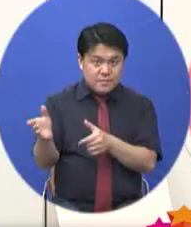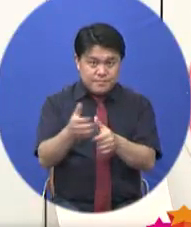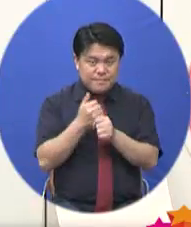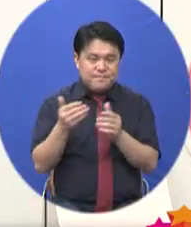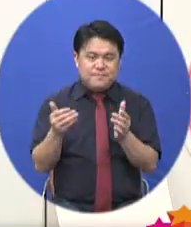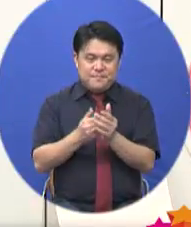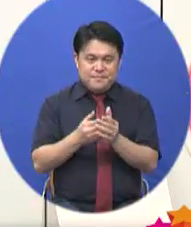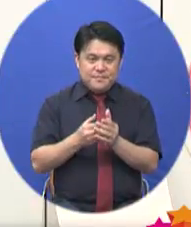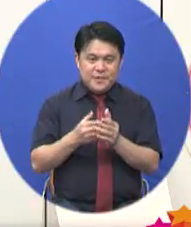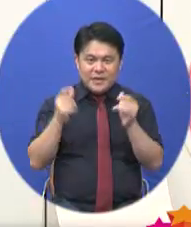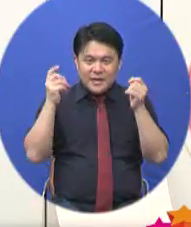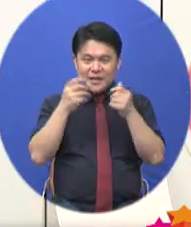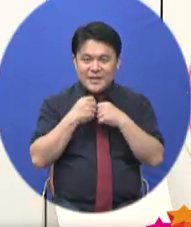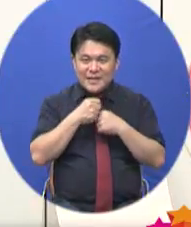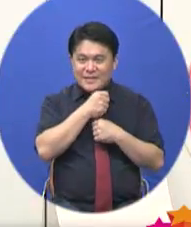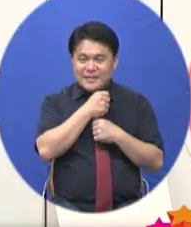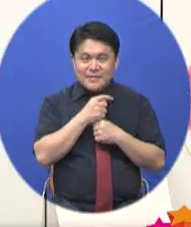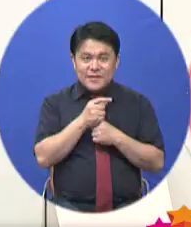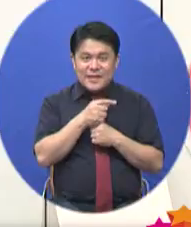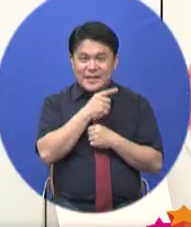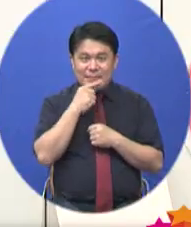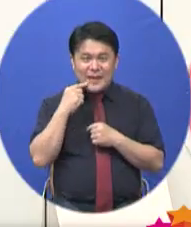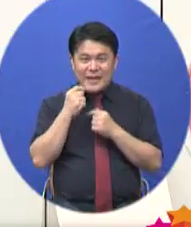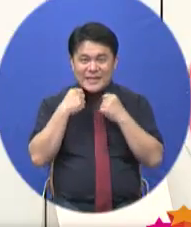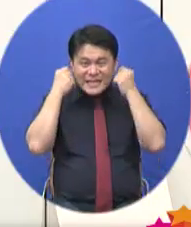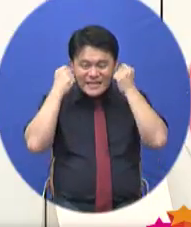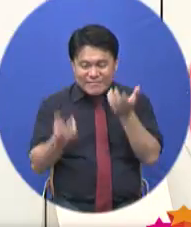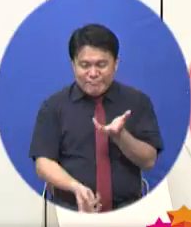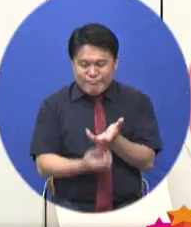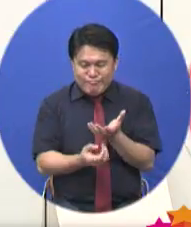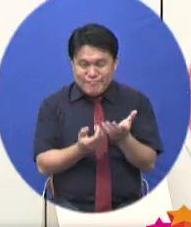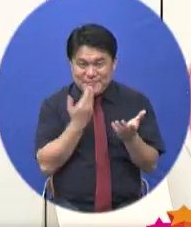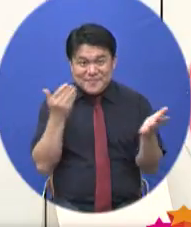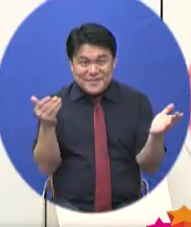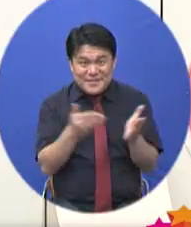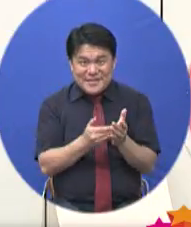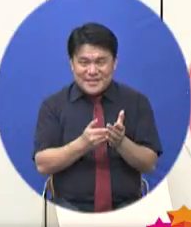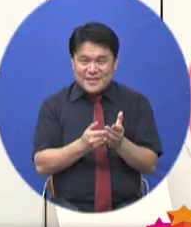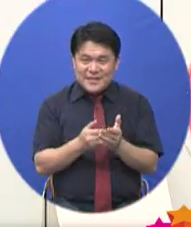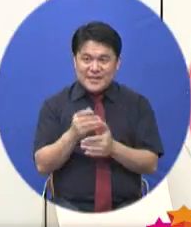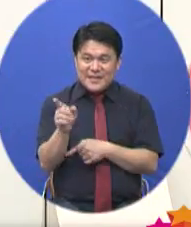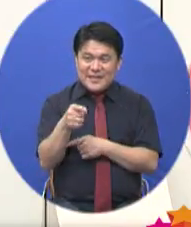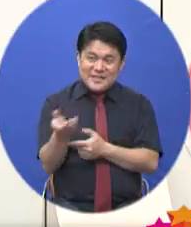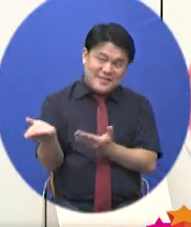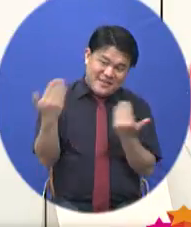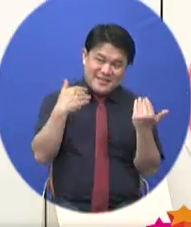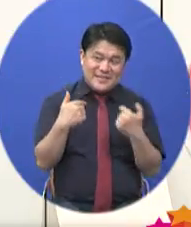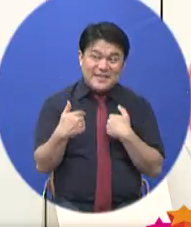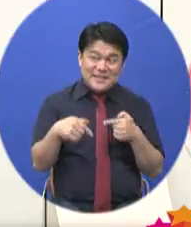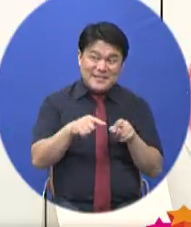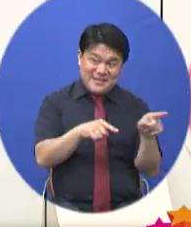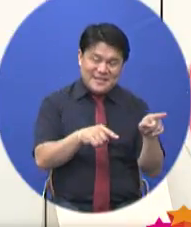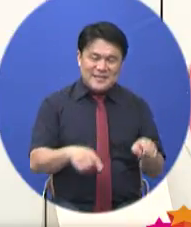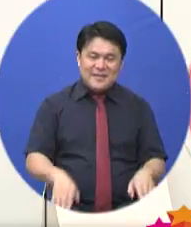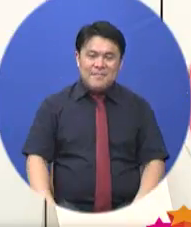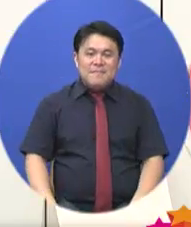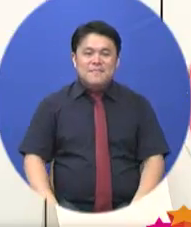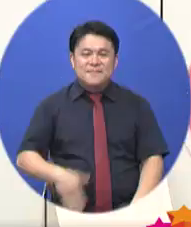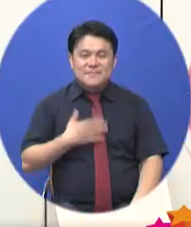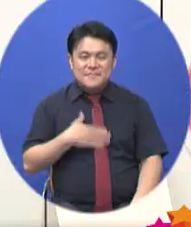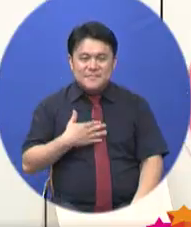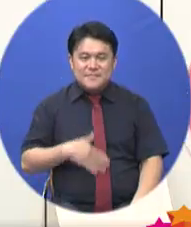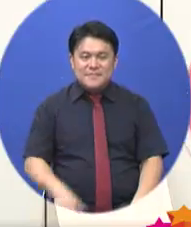먹었습니다. 네, 네. 그 언제 한번 더 서해바다 한번 낚시 한번 오세요. 그러죠. 네.